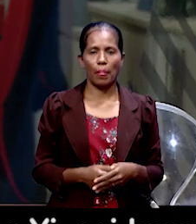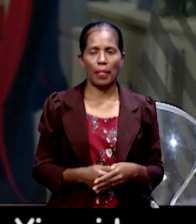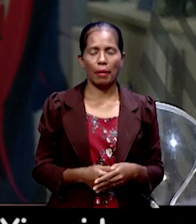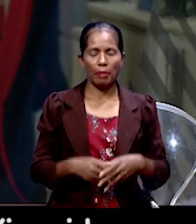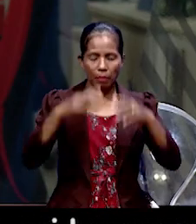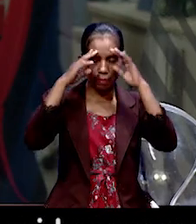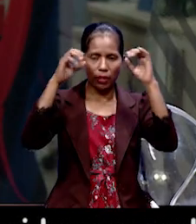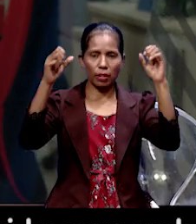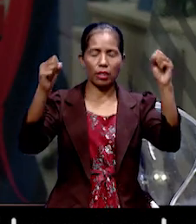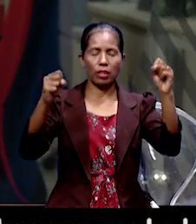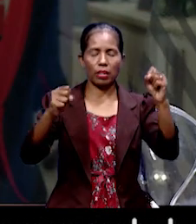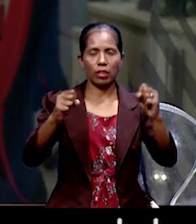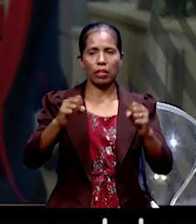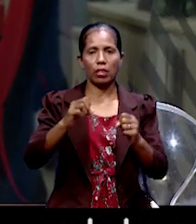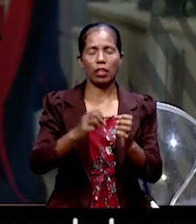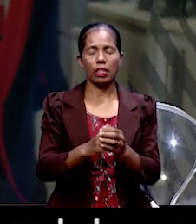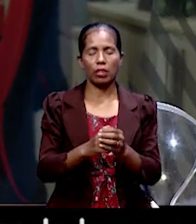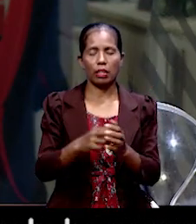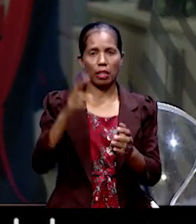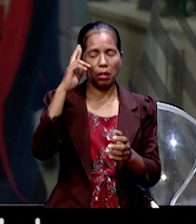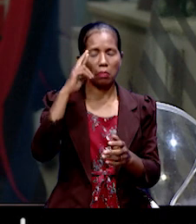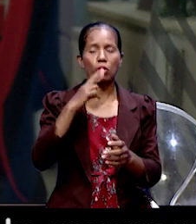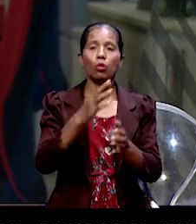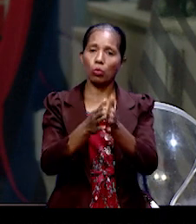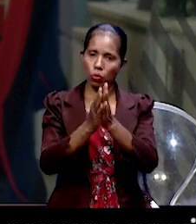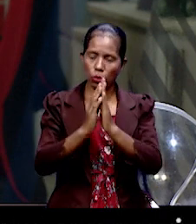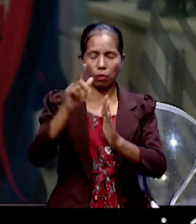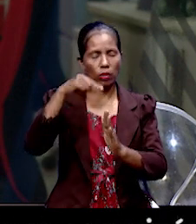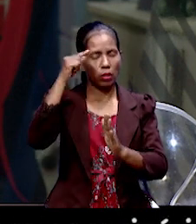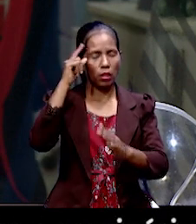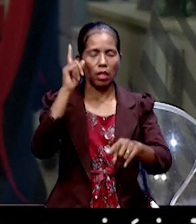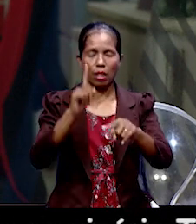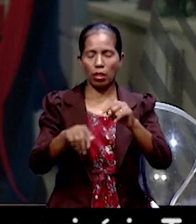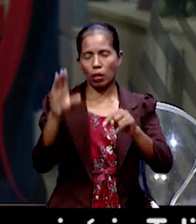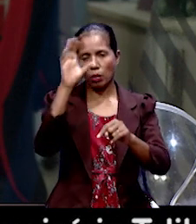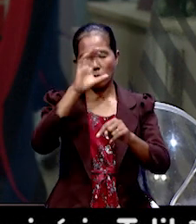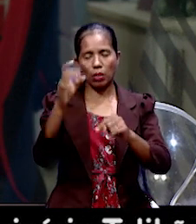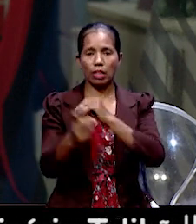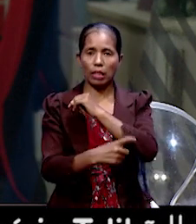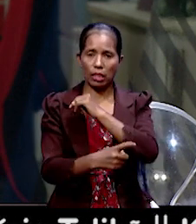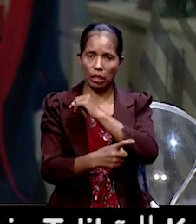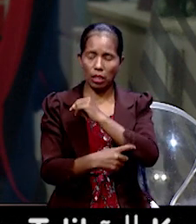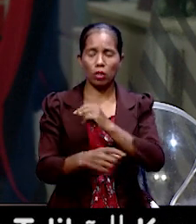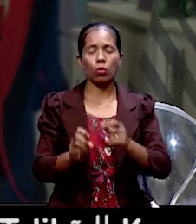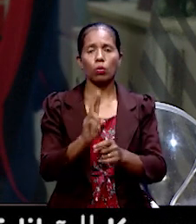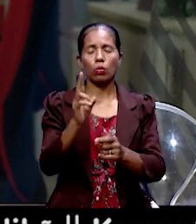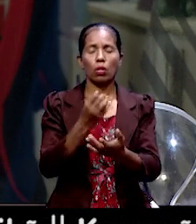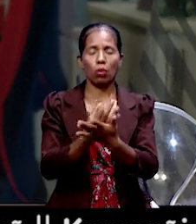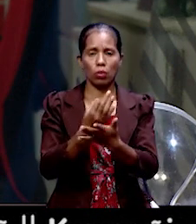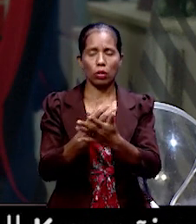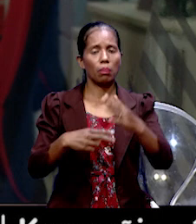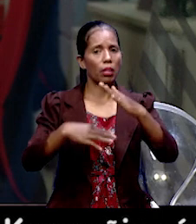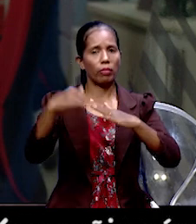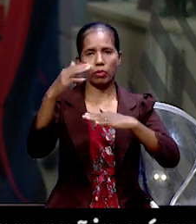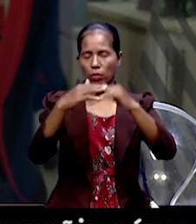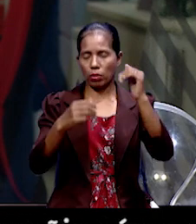Ex-presidente da República José Ramos Horta, russo para governo, na liga busca tentação a tu gasta ossam para infraestrutura,